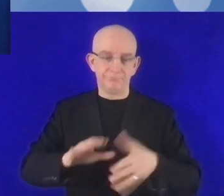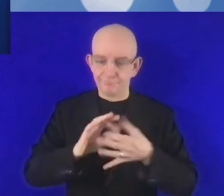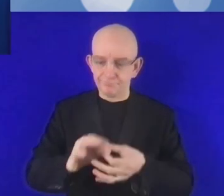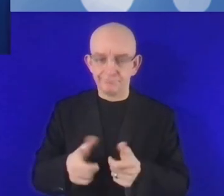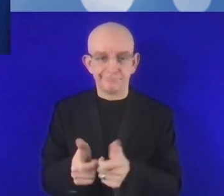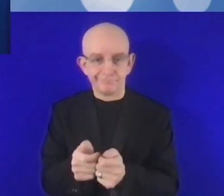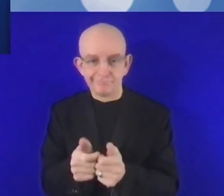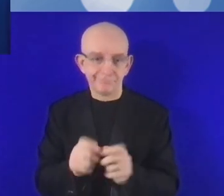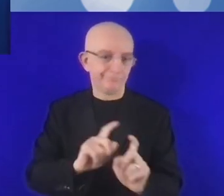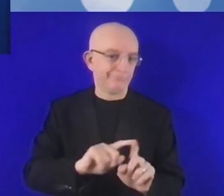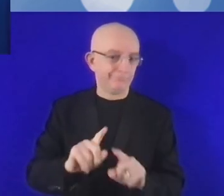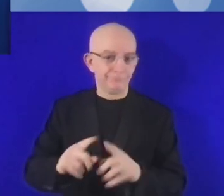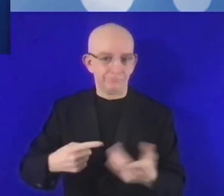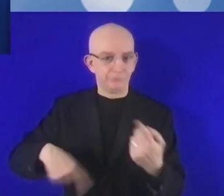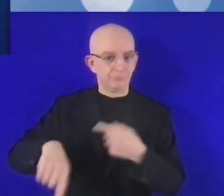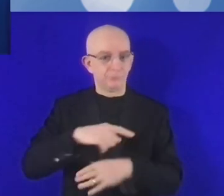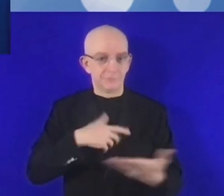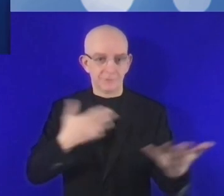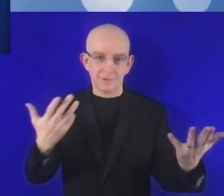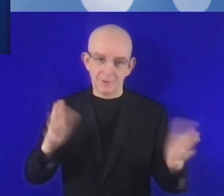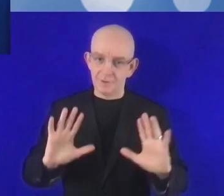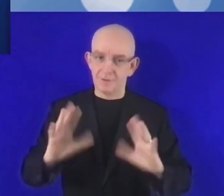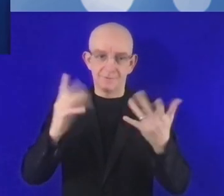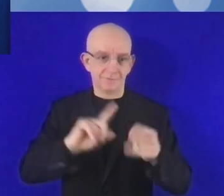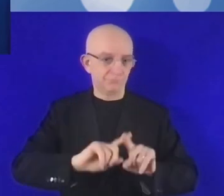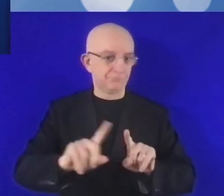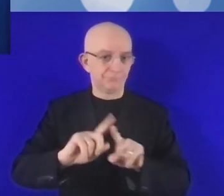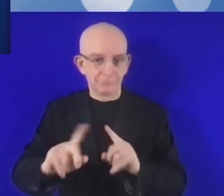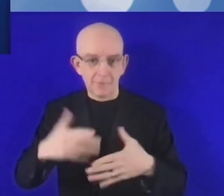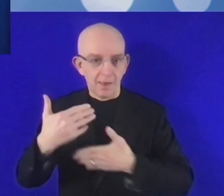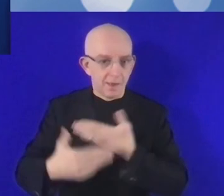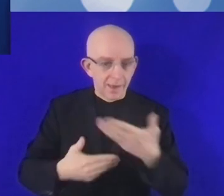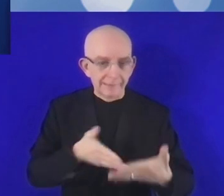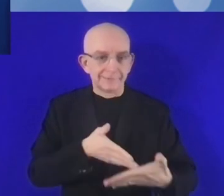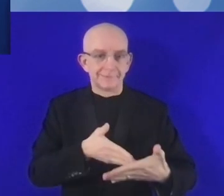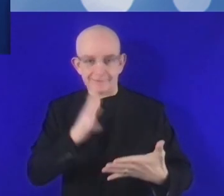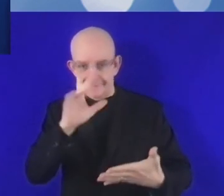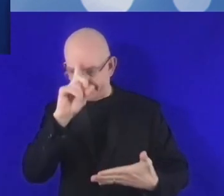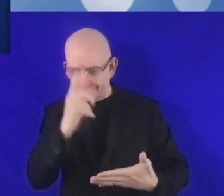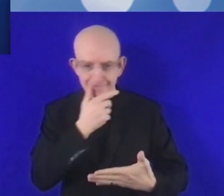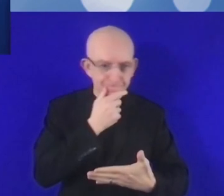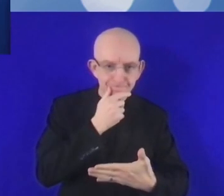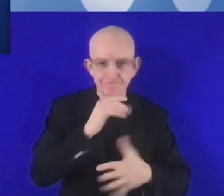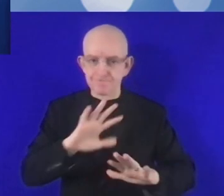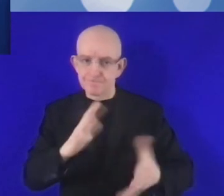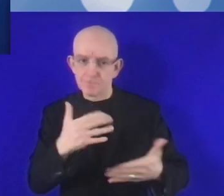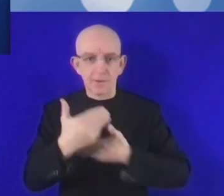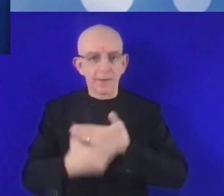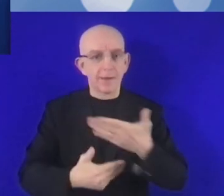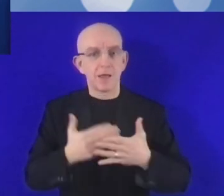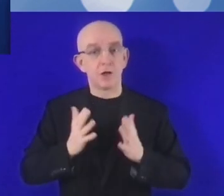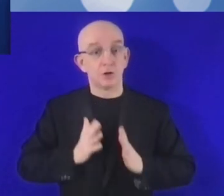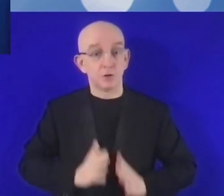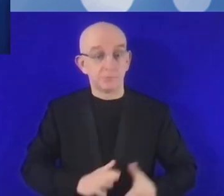мире, но в то же время мы живем во время больших вызовов, которые влияют на